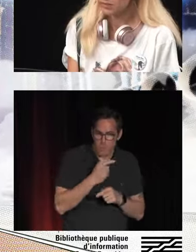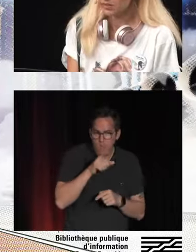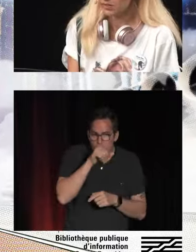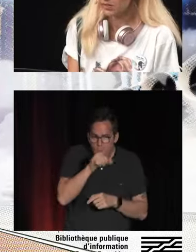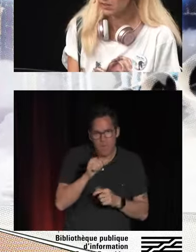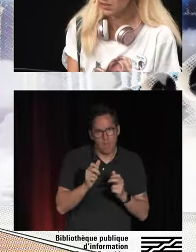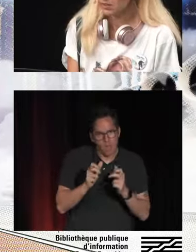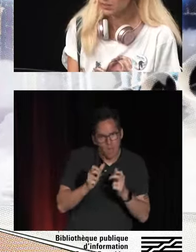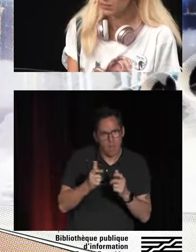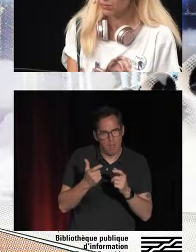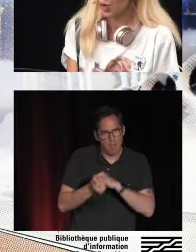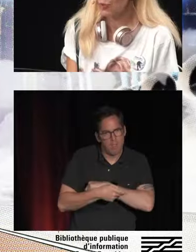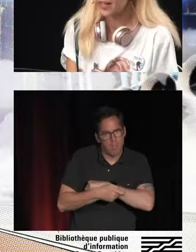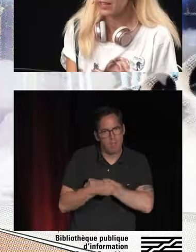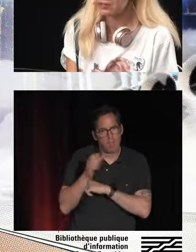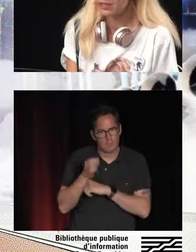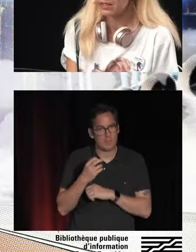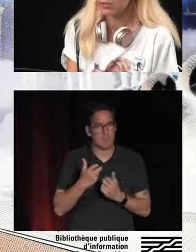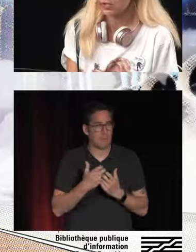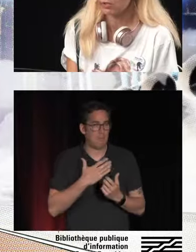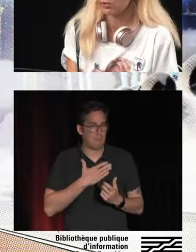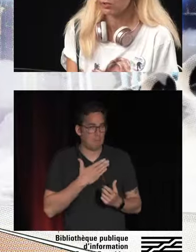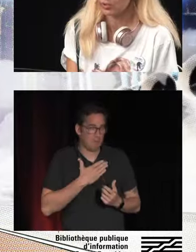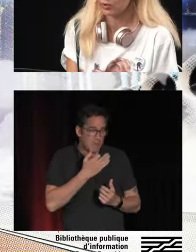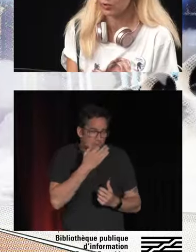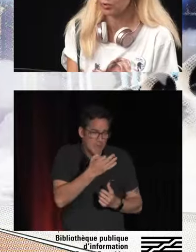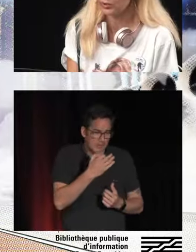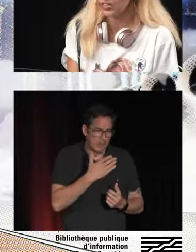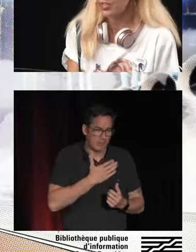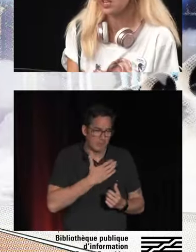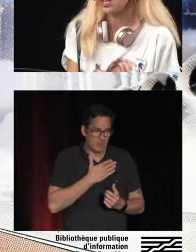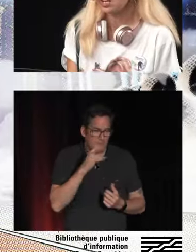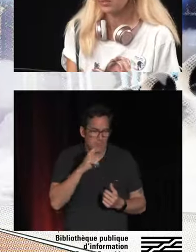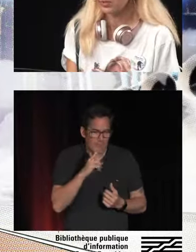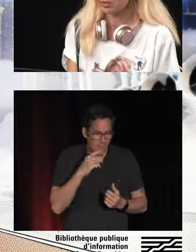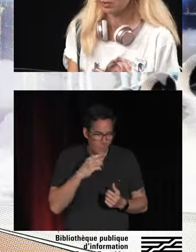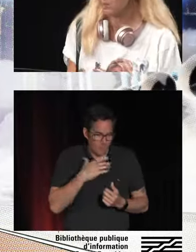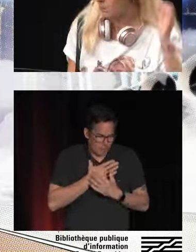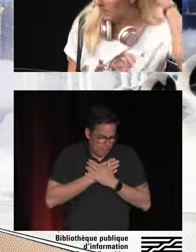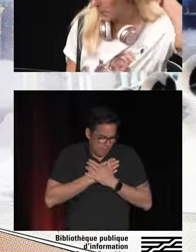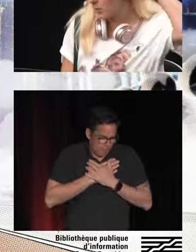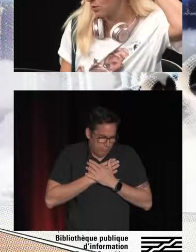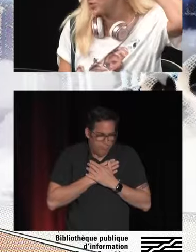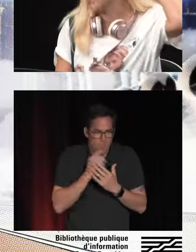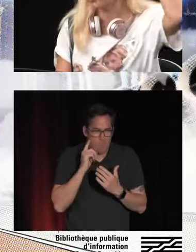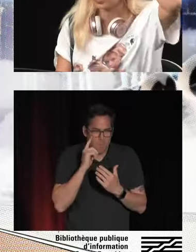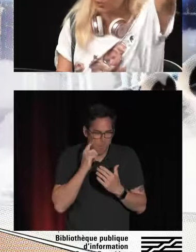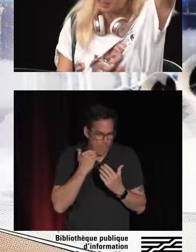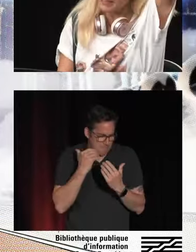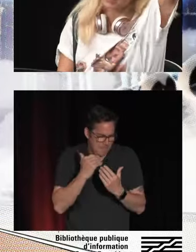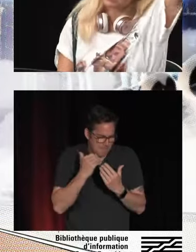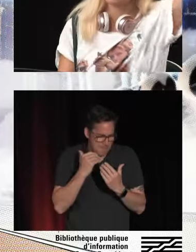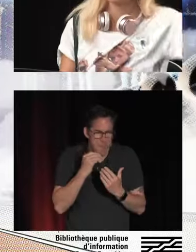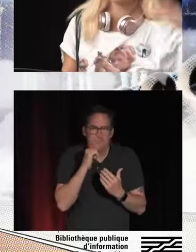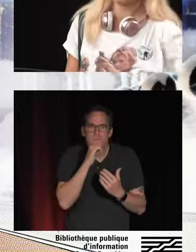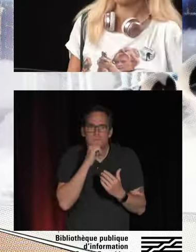plaît. Dans mon cas, enfin voilà, je suis vraiment dans un truc de niche. Parce que je fais pratiquement exclusivement du rétro